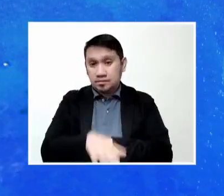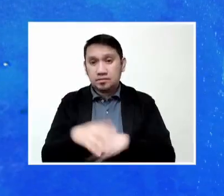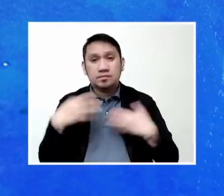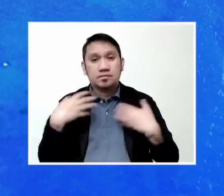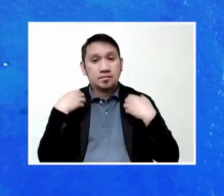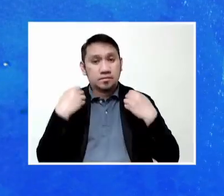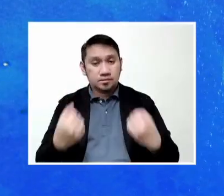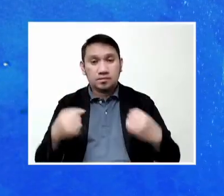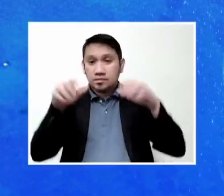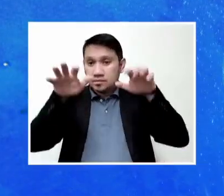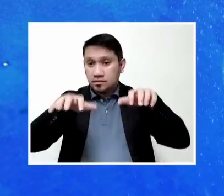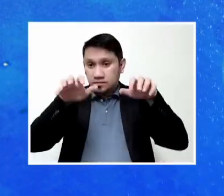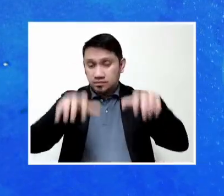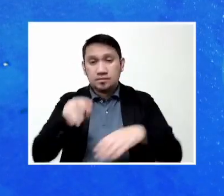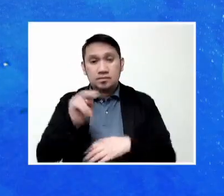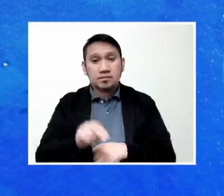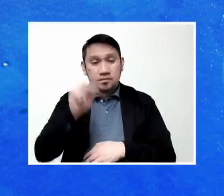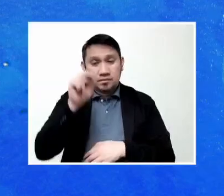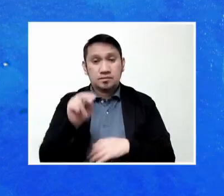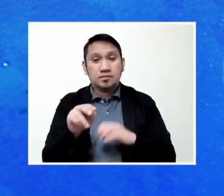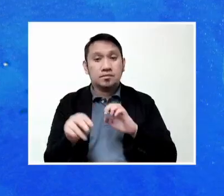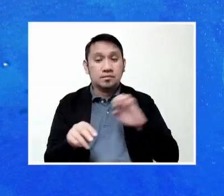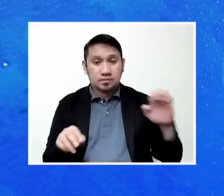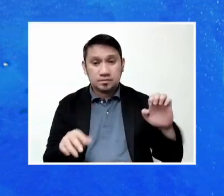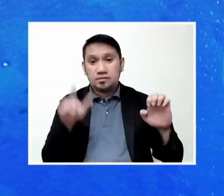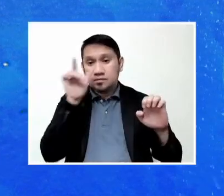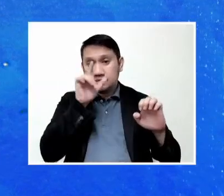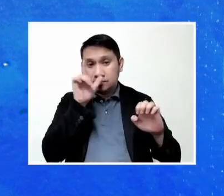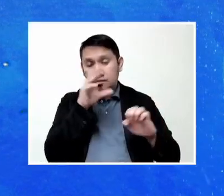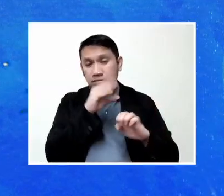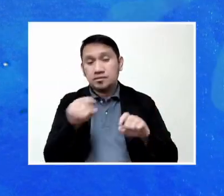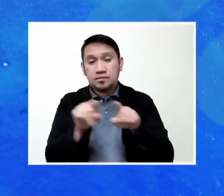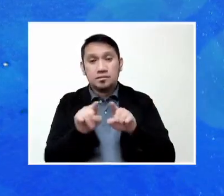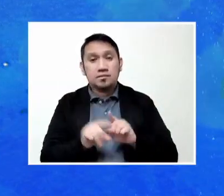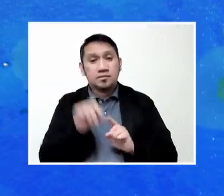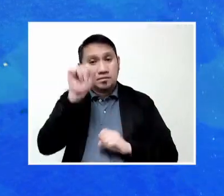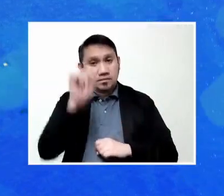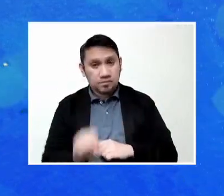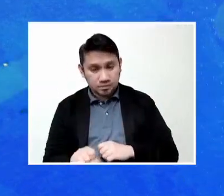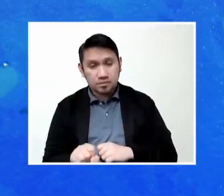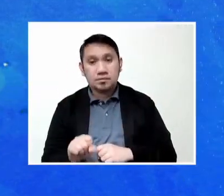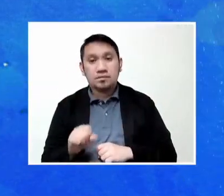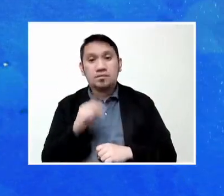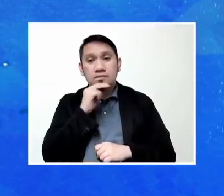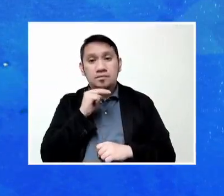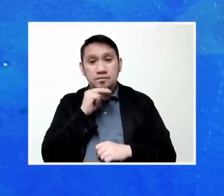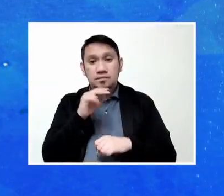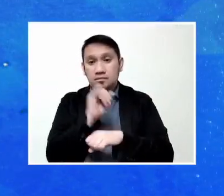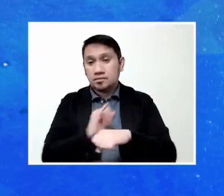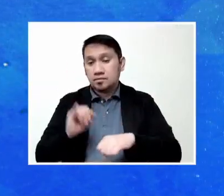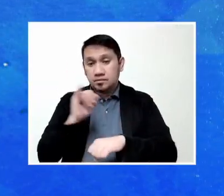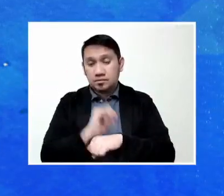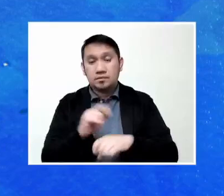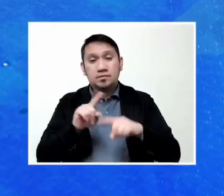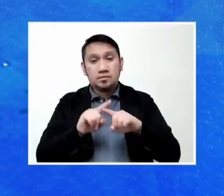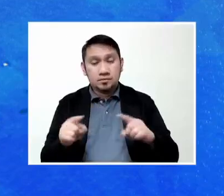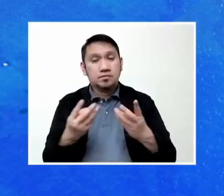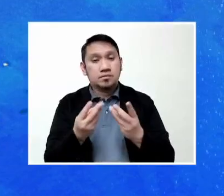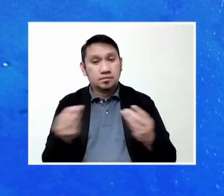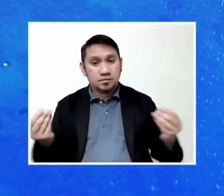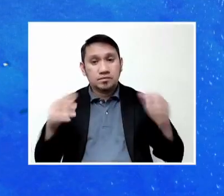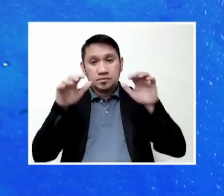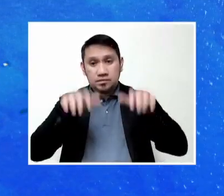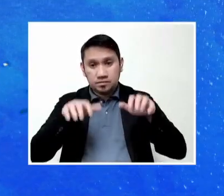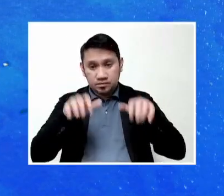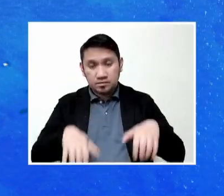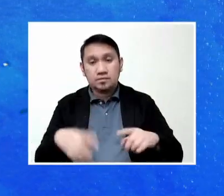sa Northeastern Leyte maging sa southern part ng Negros Island. Pero mawawala na mga pag-ulan pagsapit ng gabi. 39 degrees